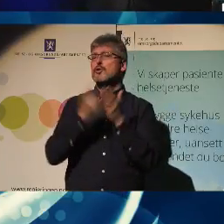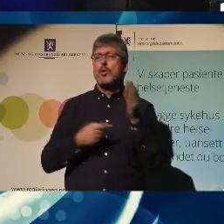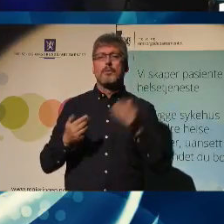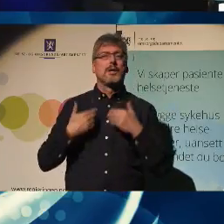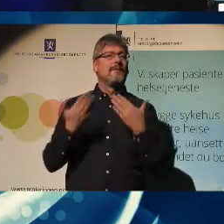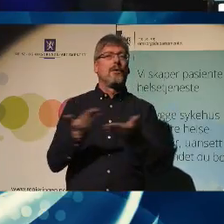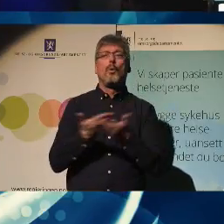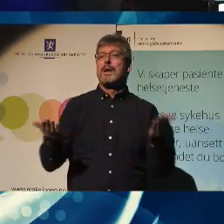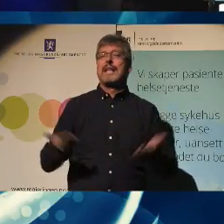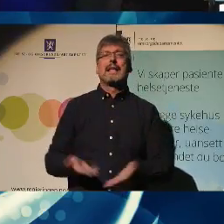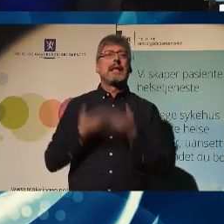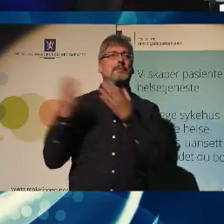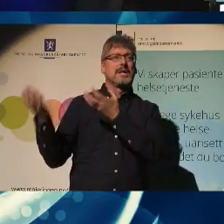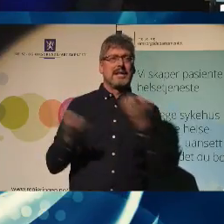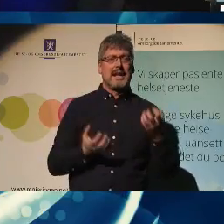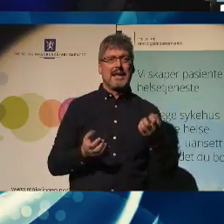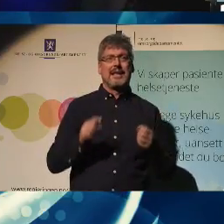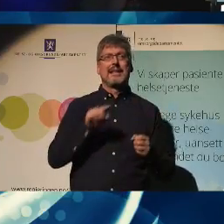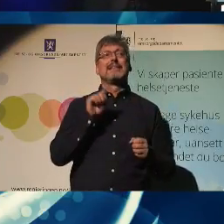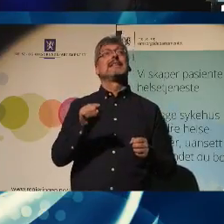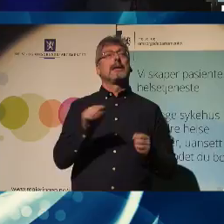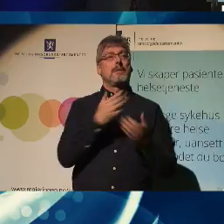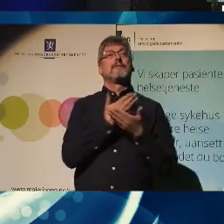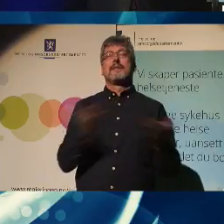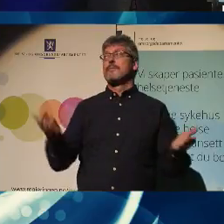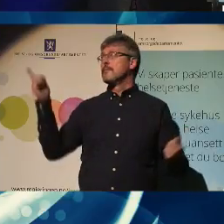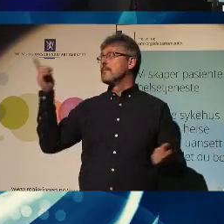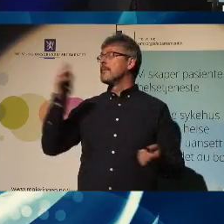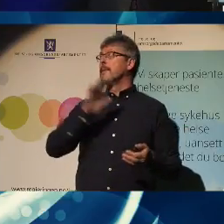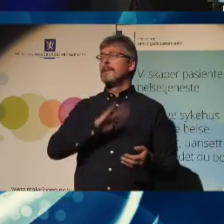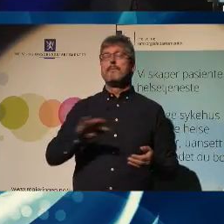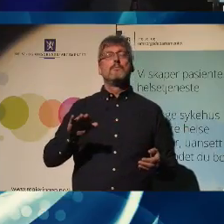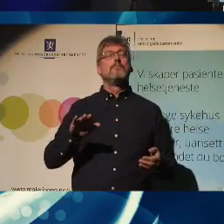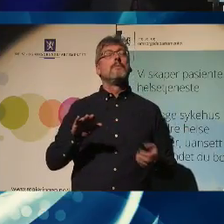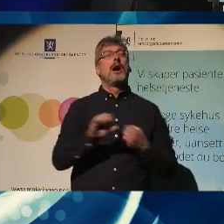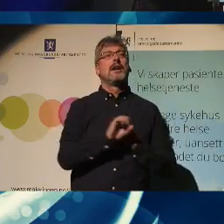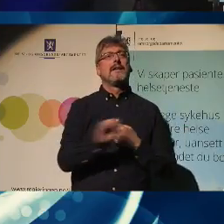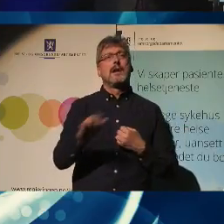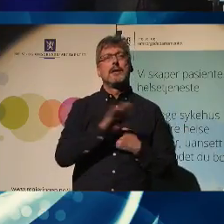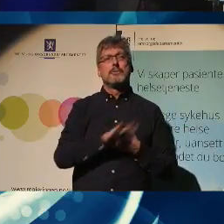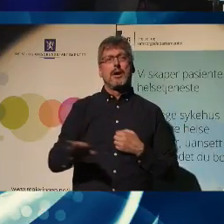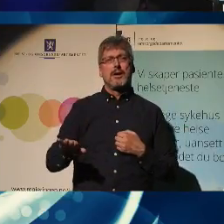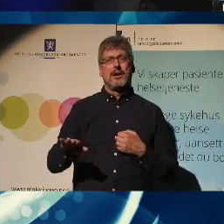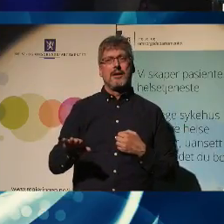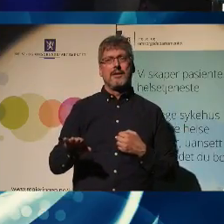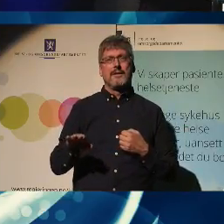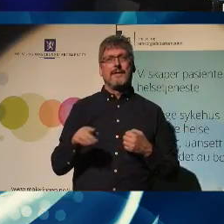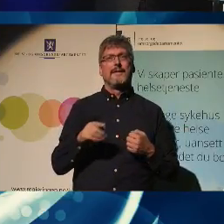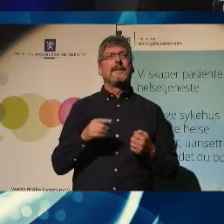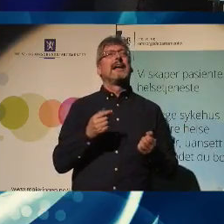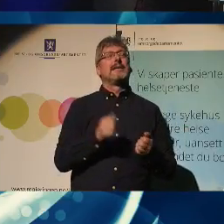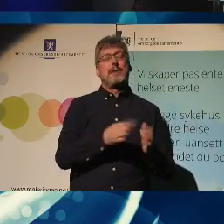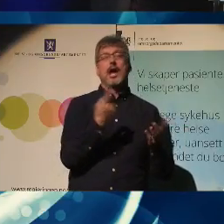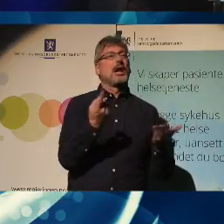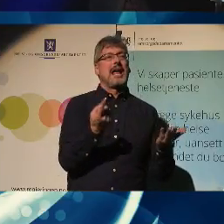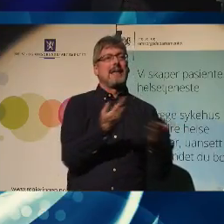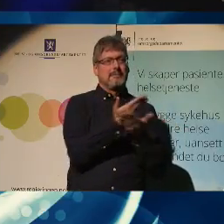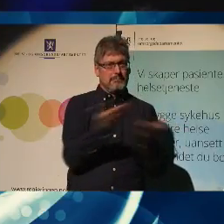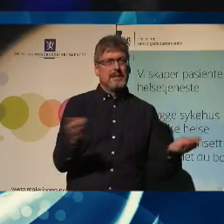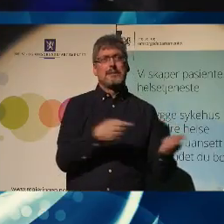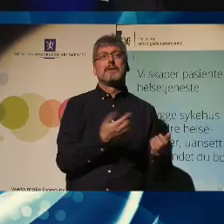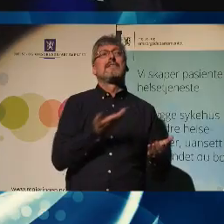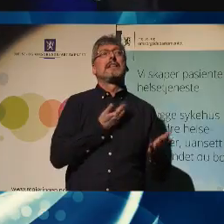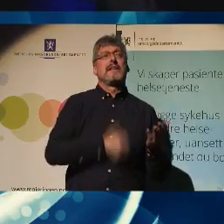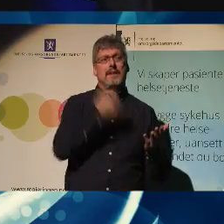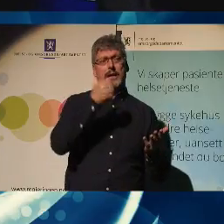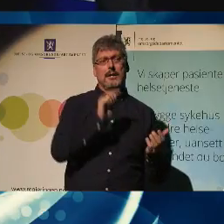trenger. Dette var en illustrasjon. Barnevernsbarna en illustrasjon, men det en veldig viktig illustrasjon. Et